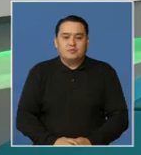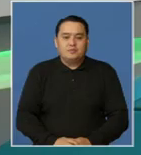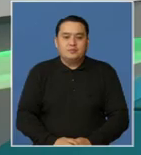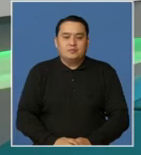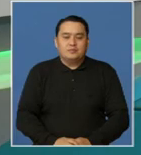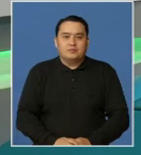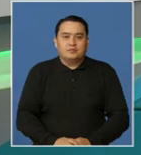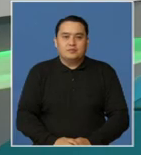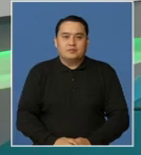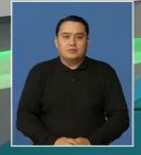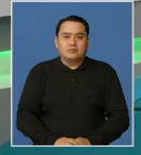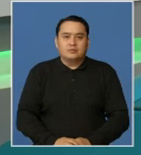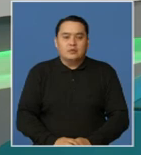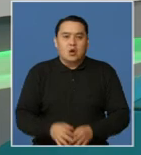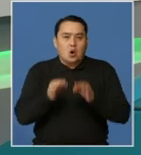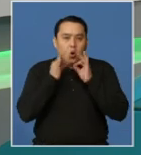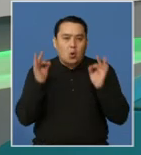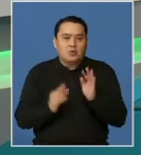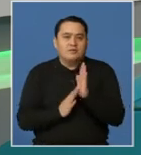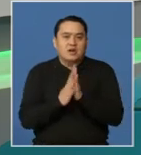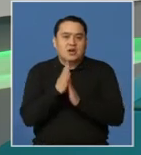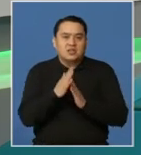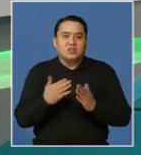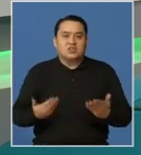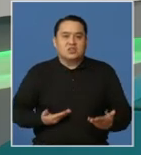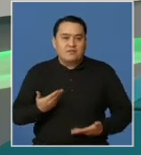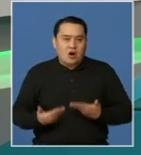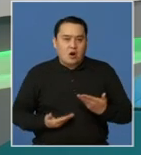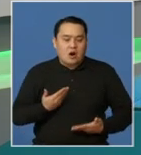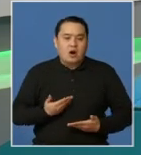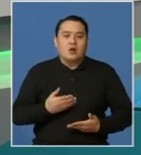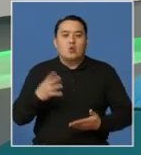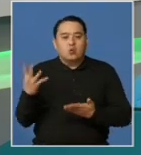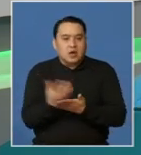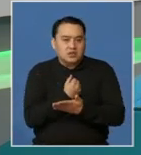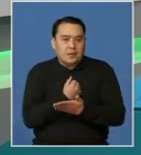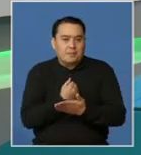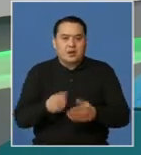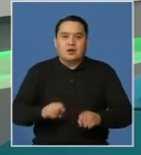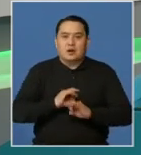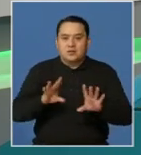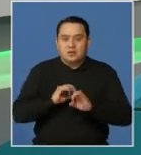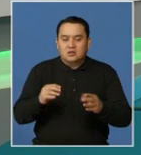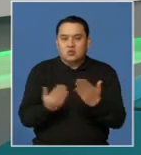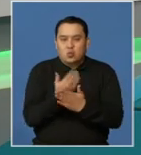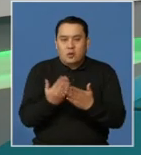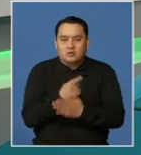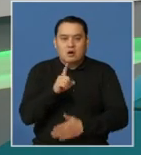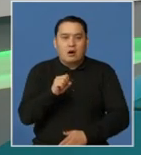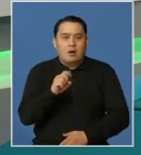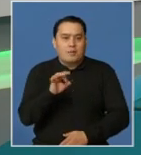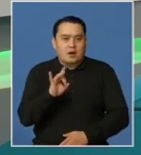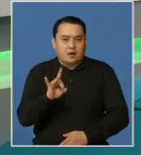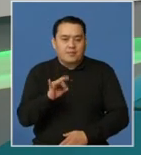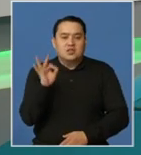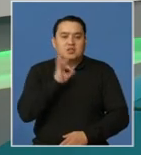Опыт по выращиванию живых тканей на борту МКС удался. передает Хабар-24. Для проведения